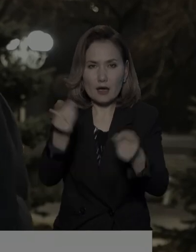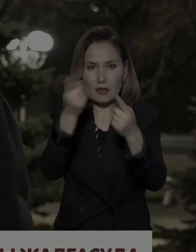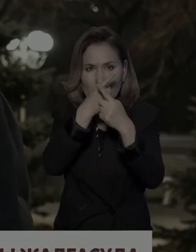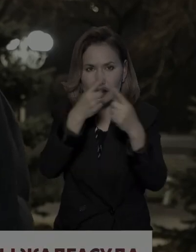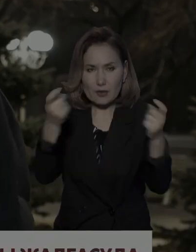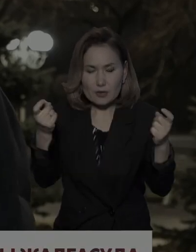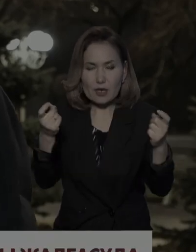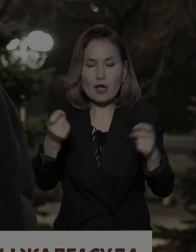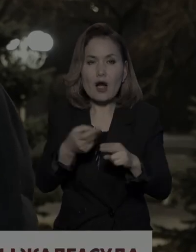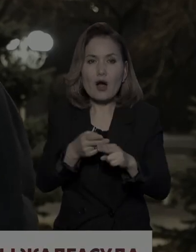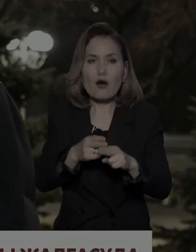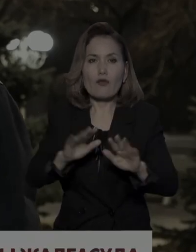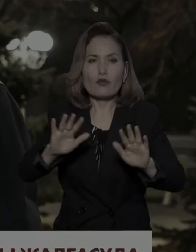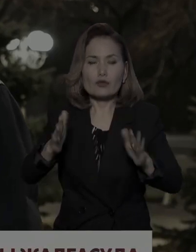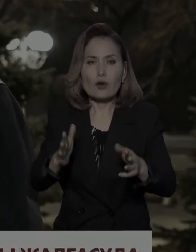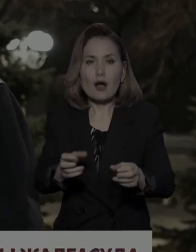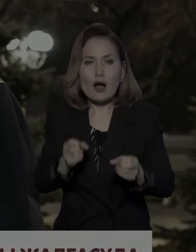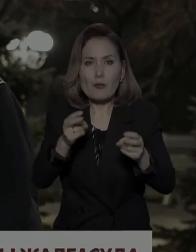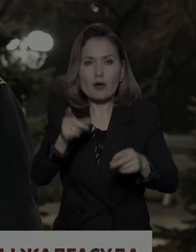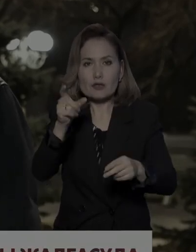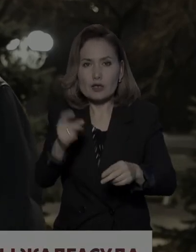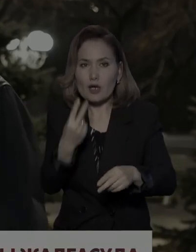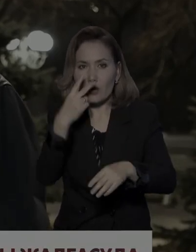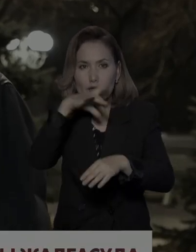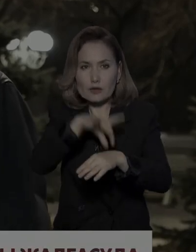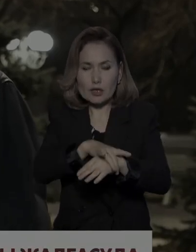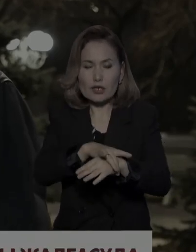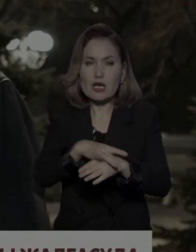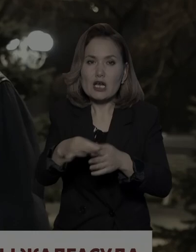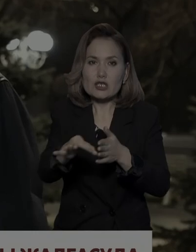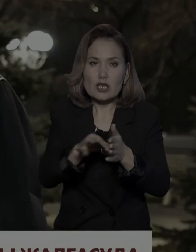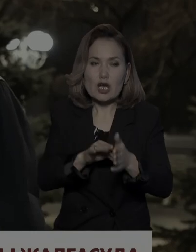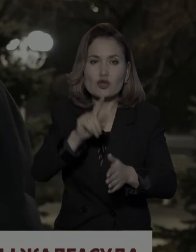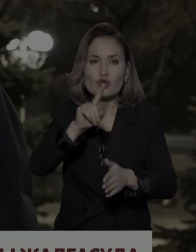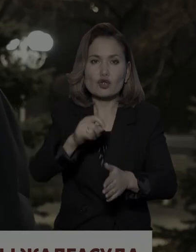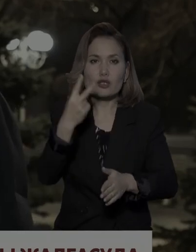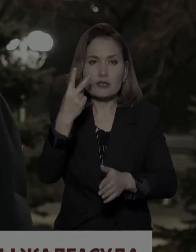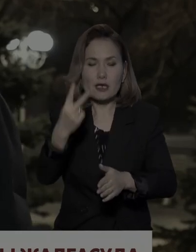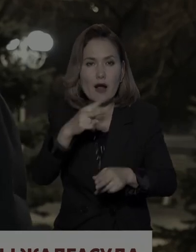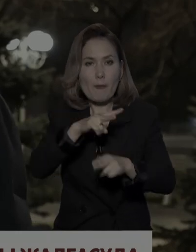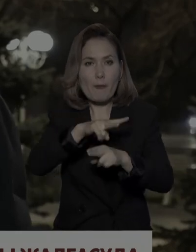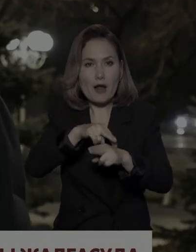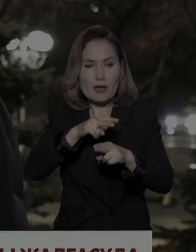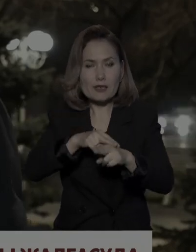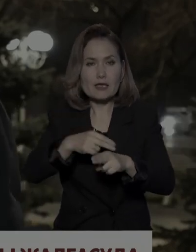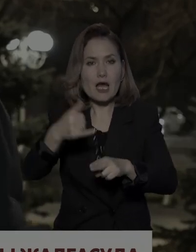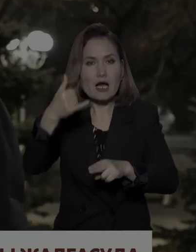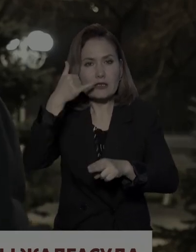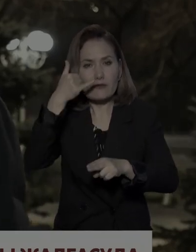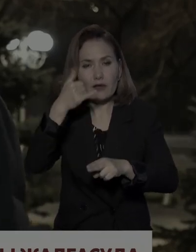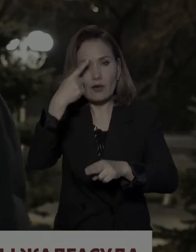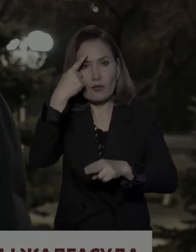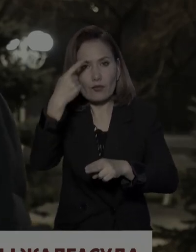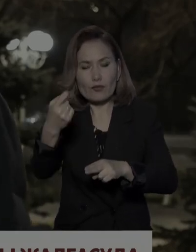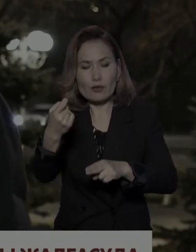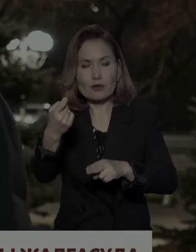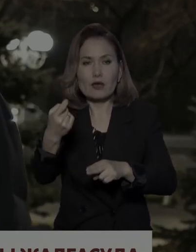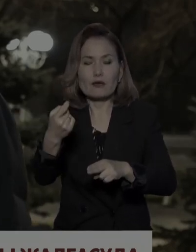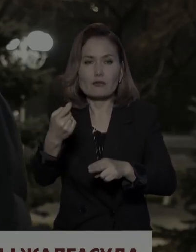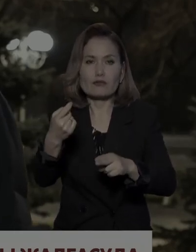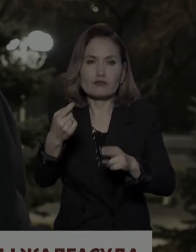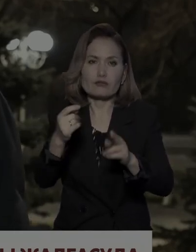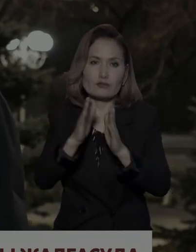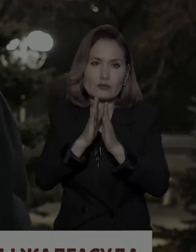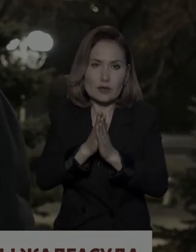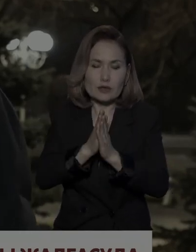күдікті адамдарды көрсеңіздер, 102-ге полиция департаментіне хабарласуларыңызды